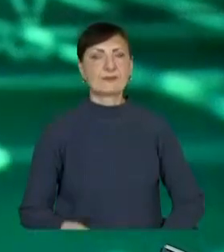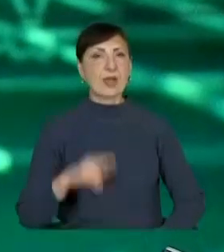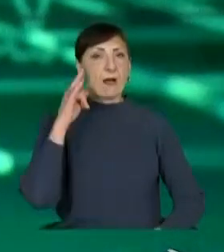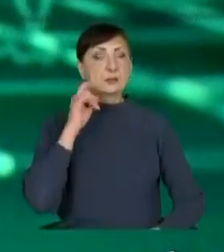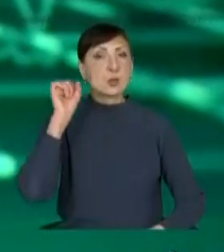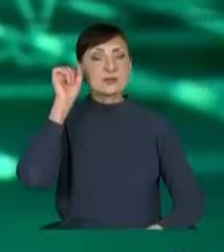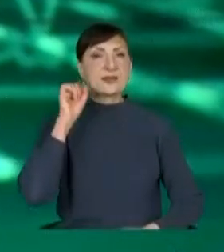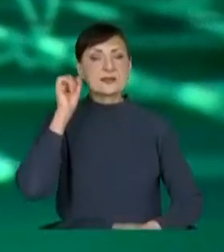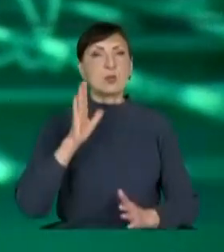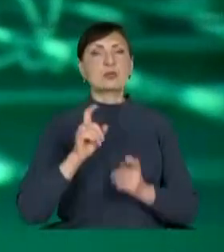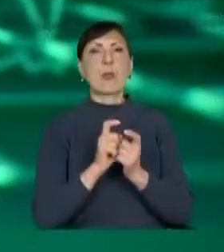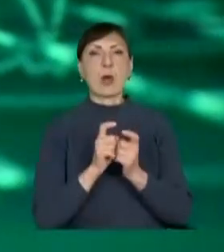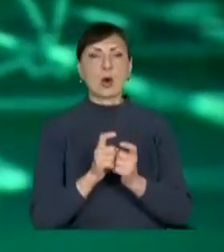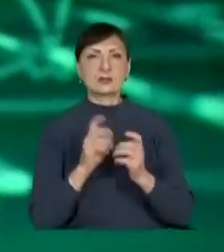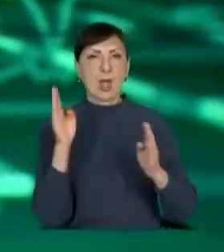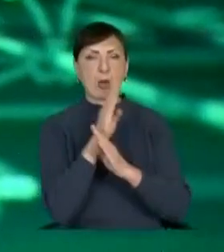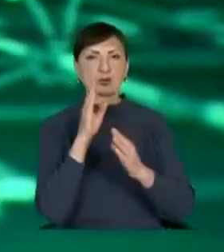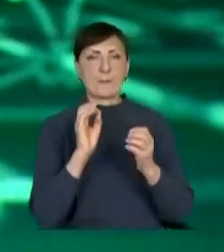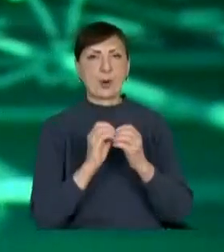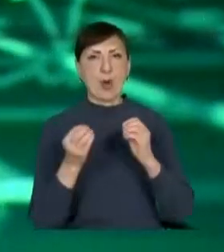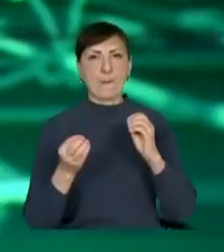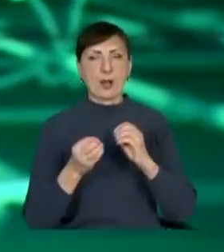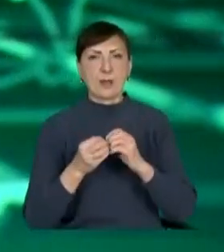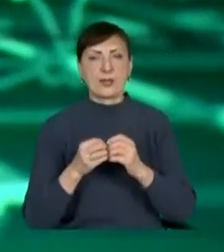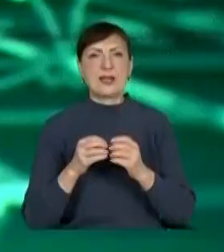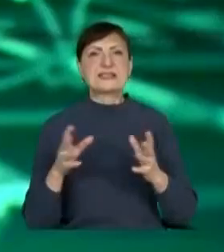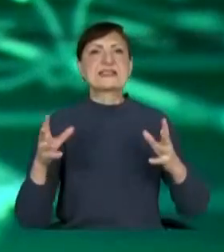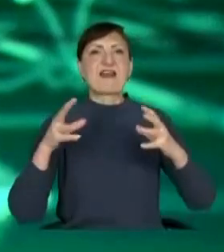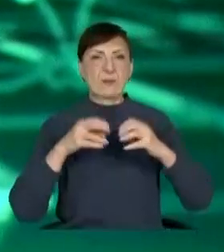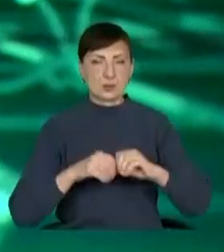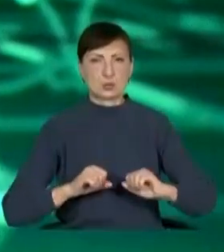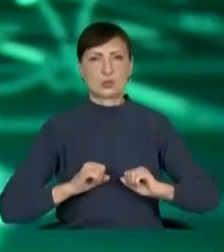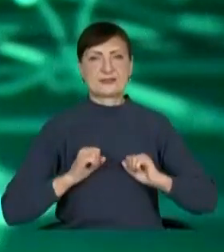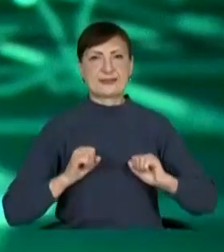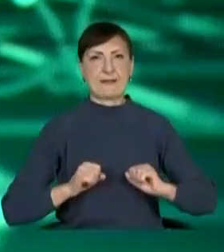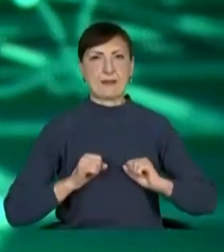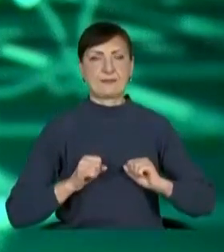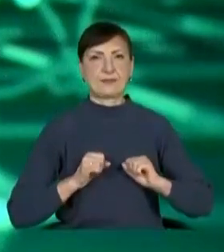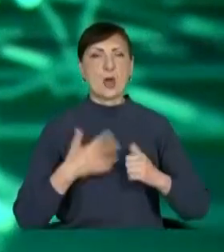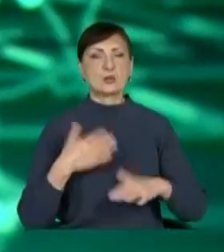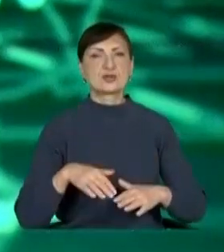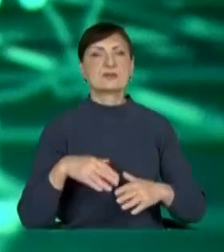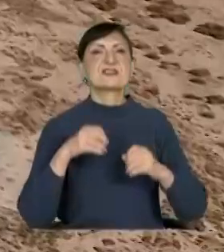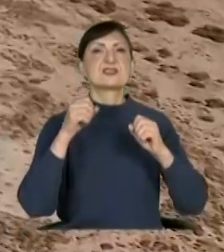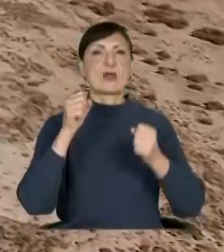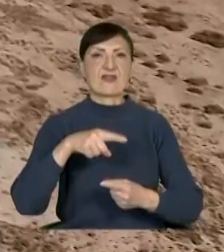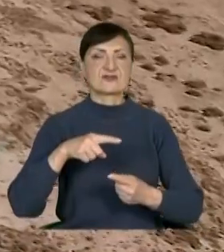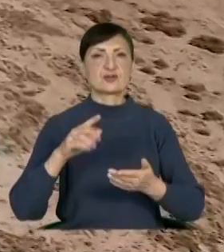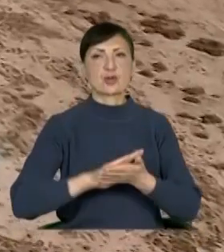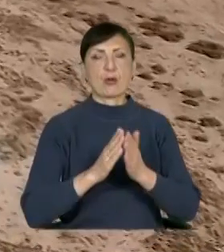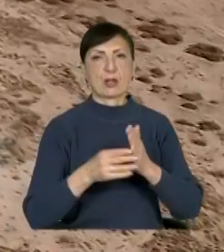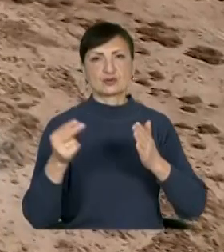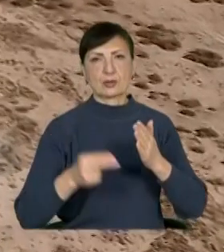Казахстан и Узбекистан будут бороться с экологическими проблемами совместными усилиями. Сенат ратифицировал соответствующее соглашение.